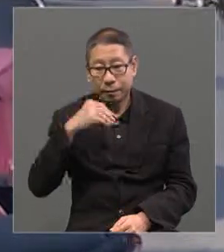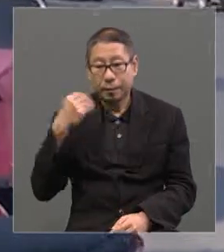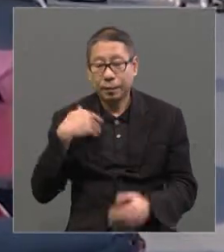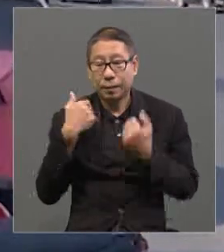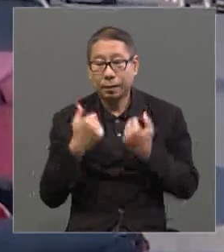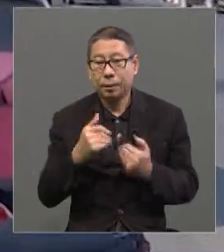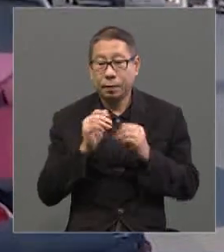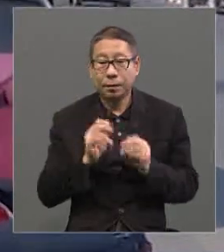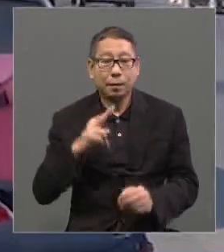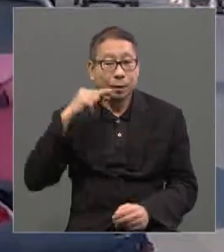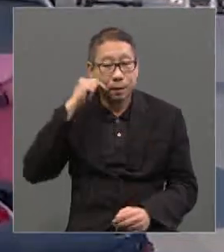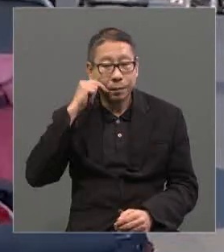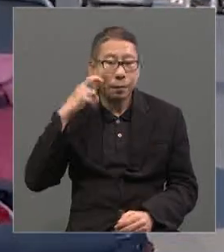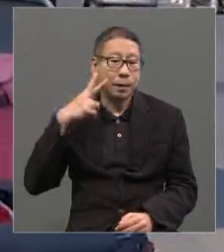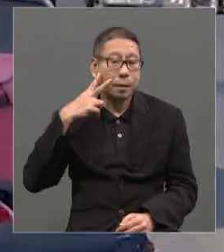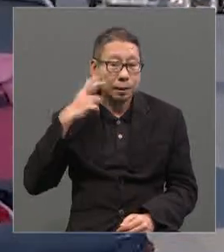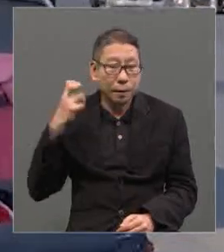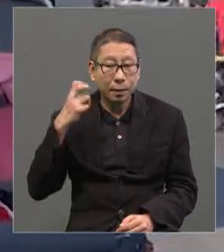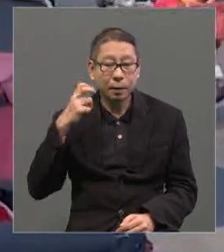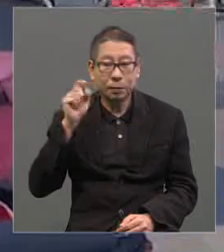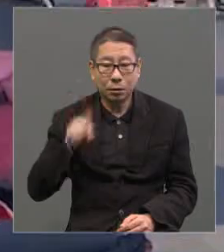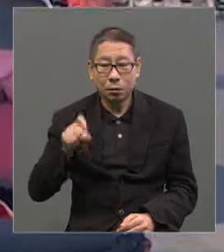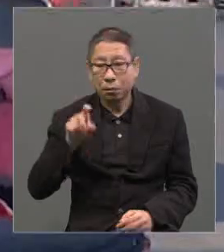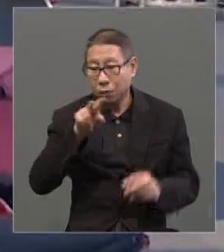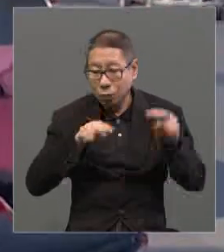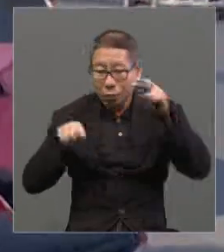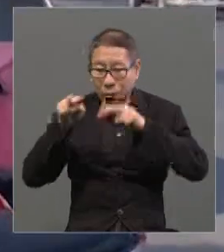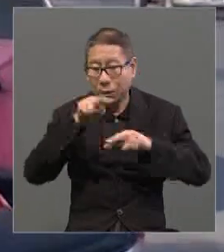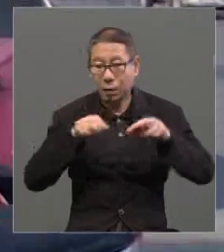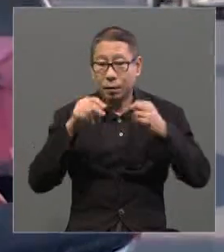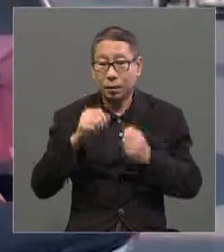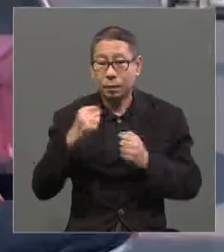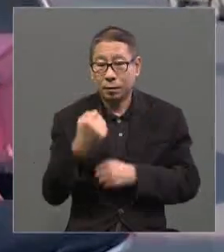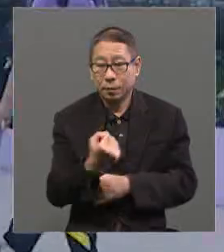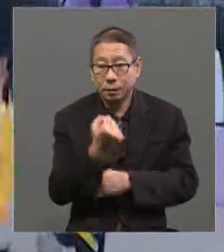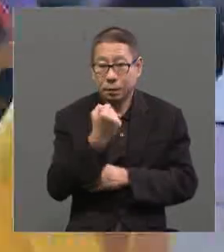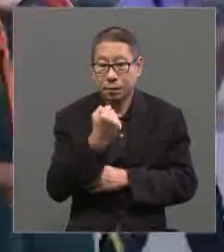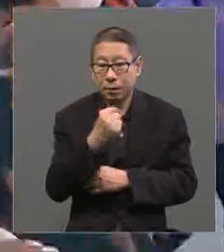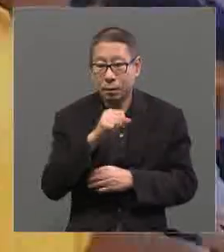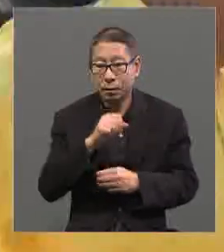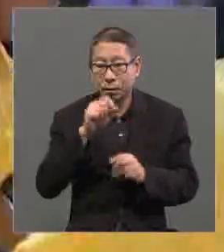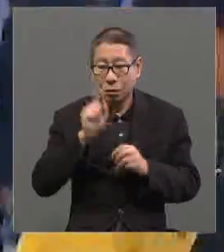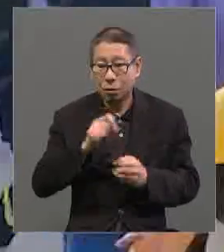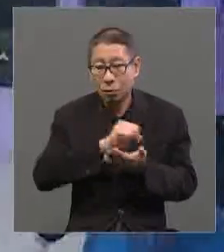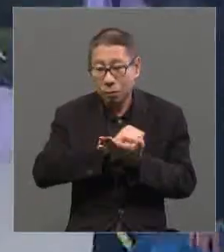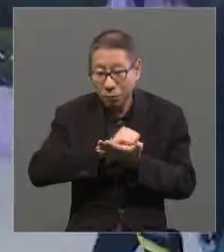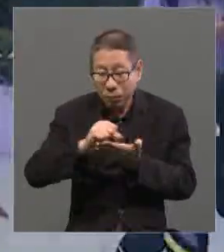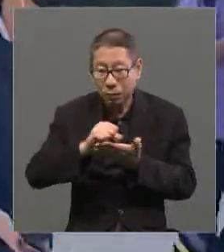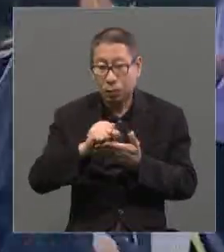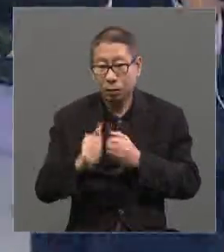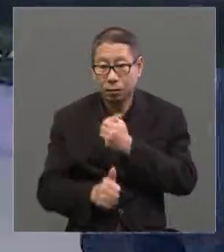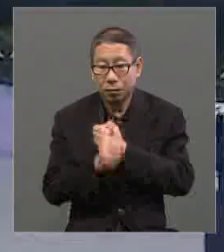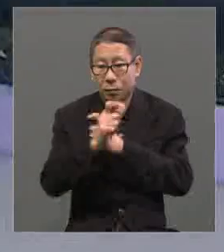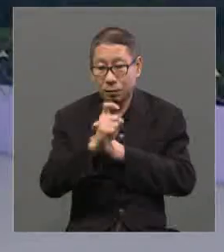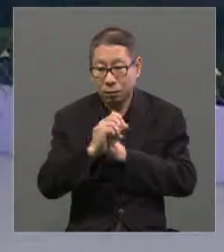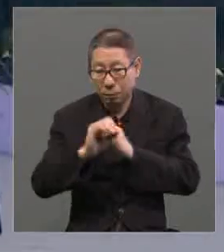าผู้ผลิตน้ำดื่มกับพวกโรงน้ำแข็งต้องเข้มงวดกับที่มาของน้ำที่เอามาใช้ผลิตเนี่ยจะต้องสะอาดปลอดภัยด้วยครับ